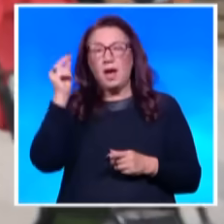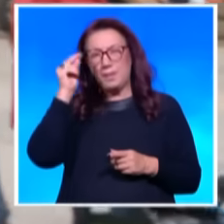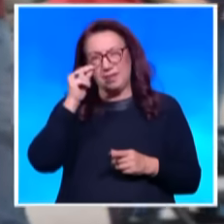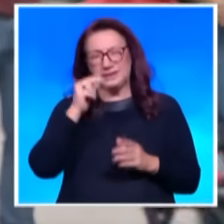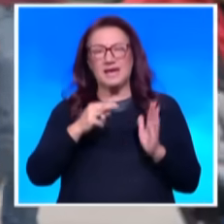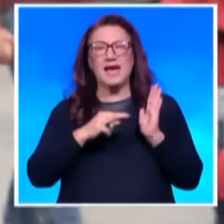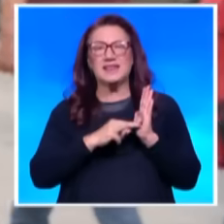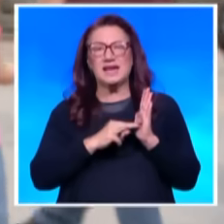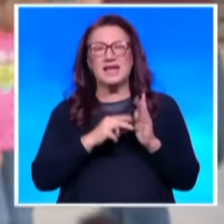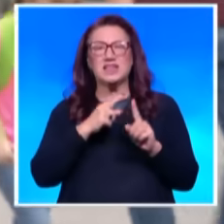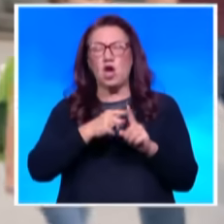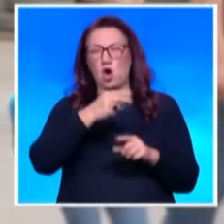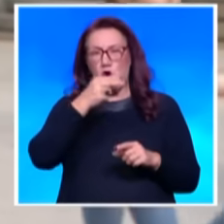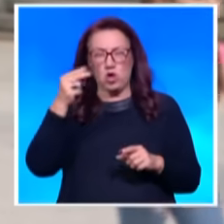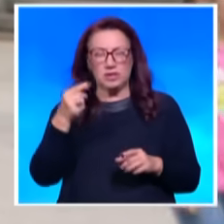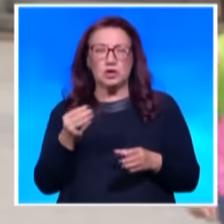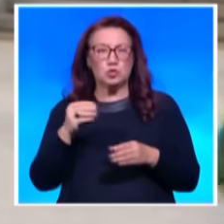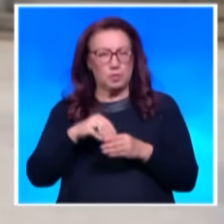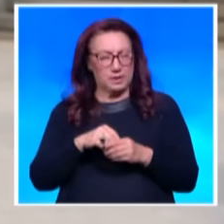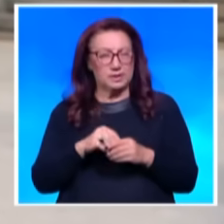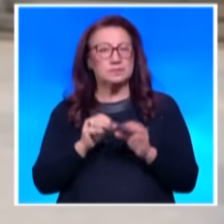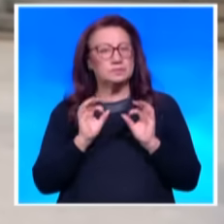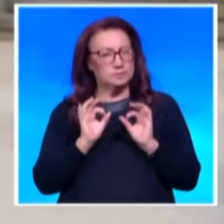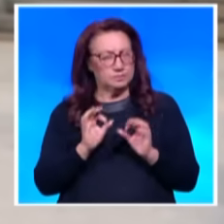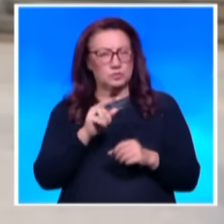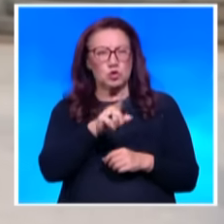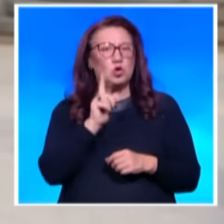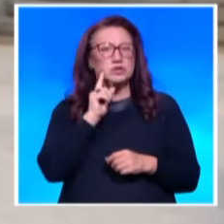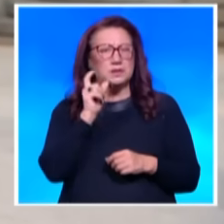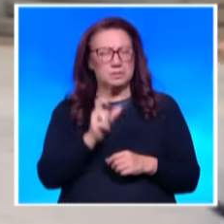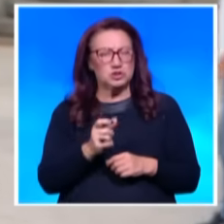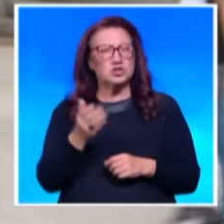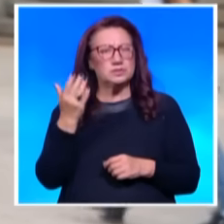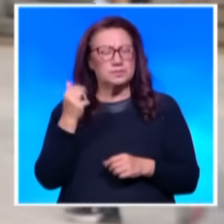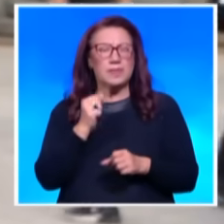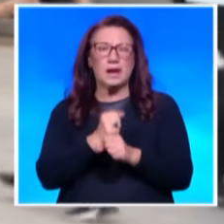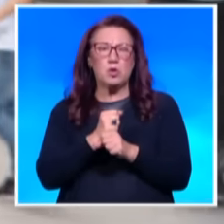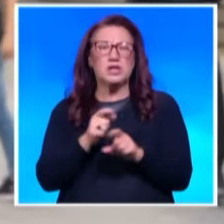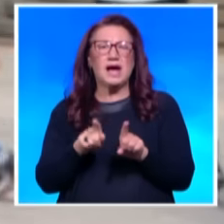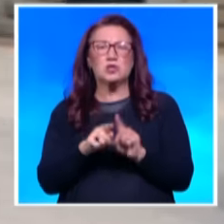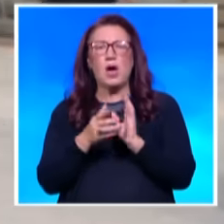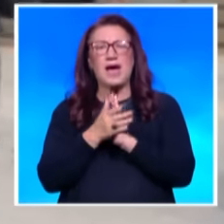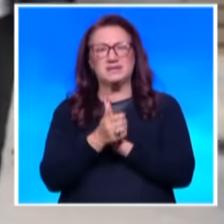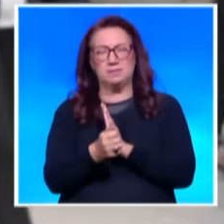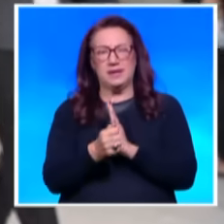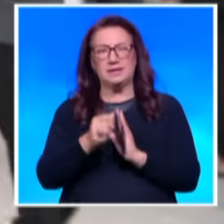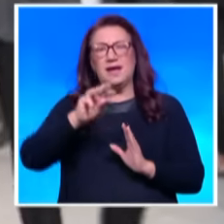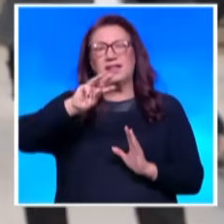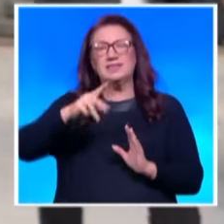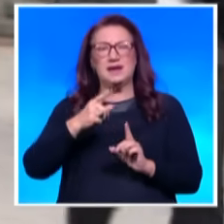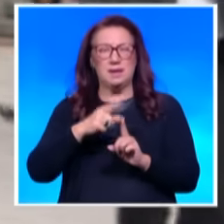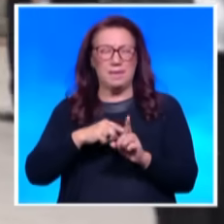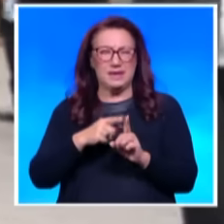допълни, че мъжът наистина е бил служител на експертна позиция за 3 месеца в края